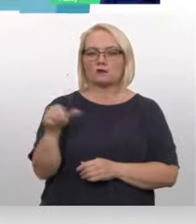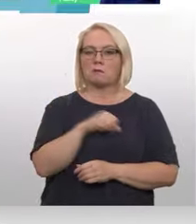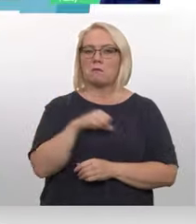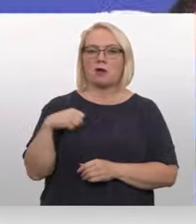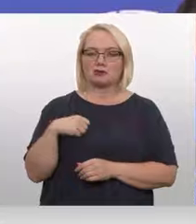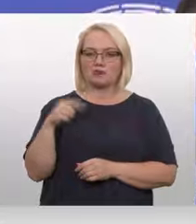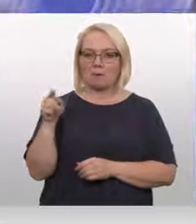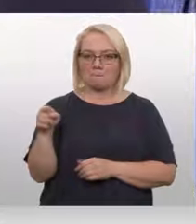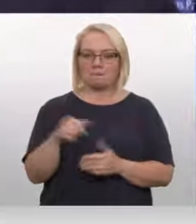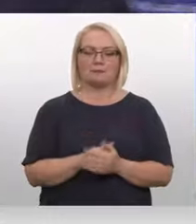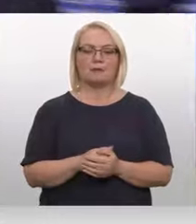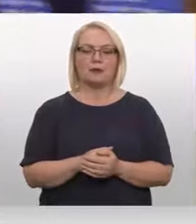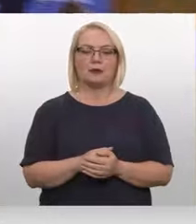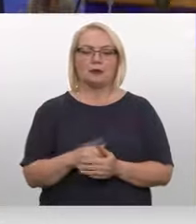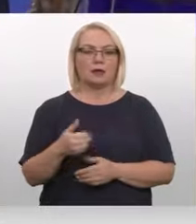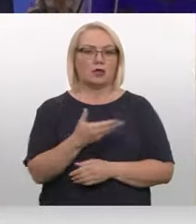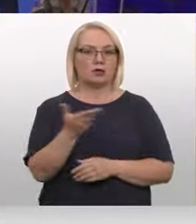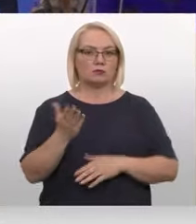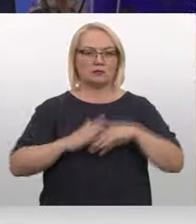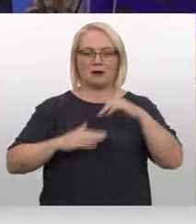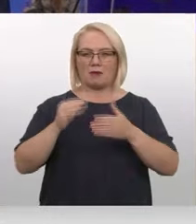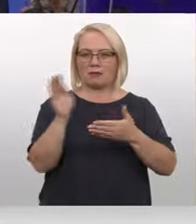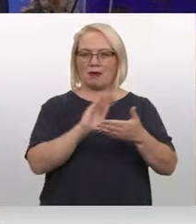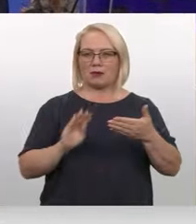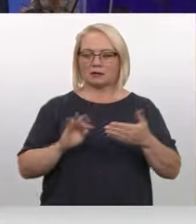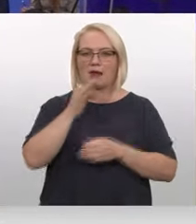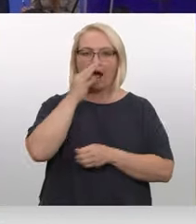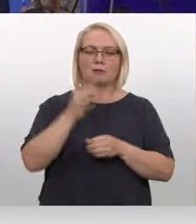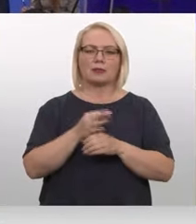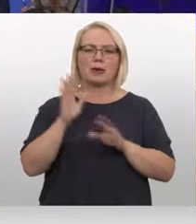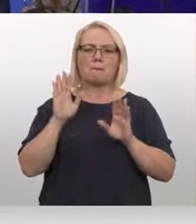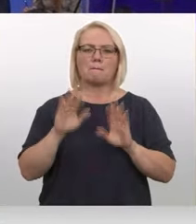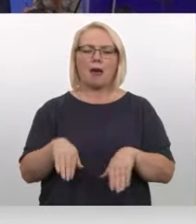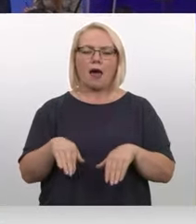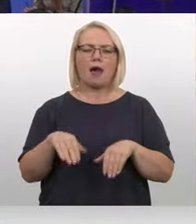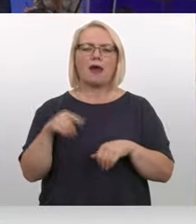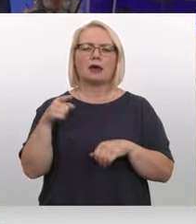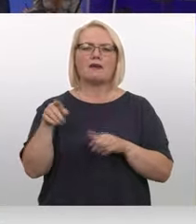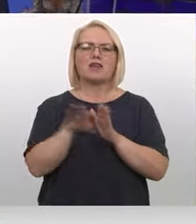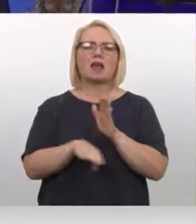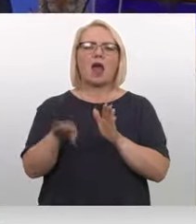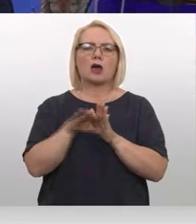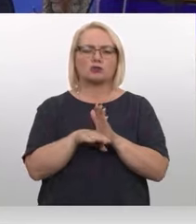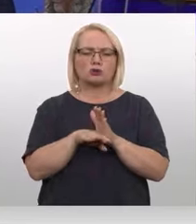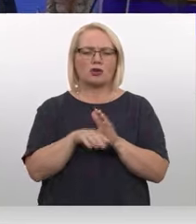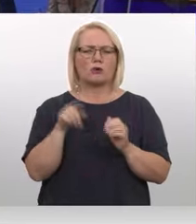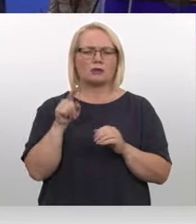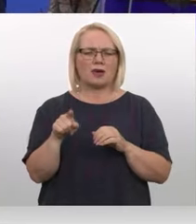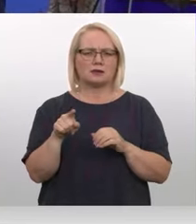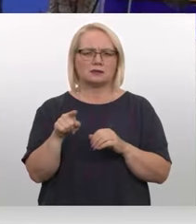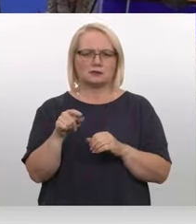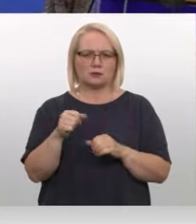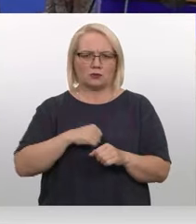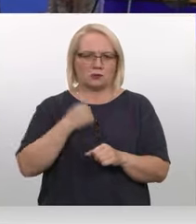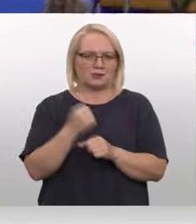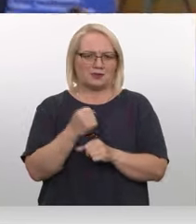Paskatīsimies. Jums portfelī ir rakstīts atbildīgs par simplifikāciju, tātad vienkāršošanu. Tas ir neizdarāms darbs